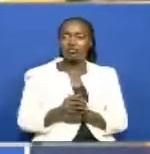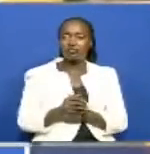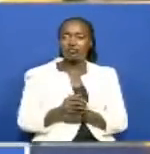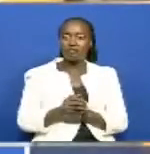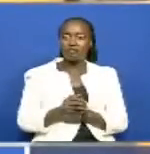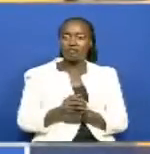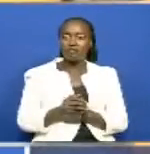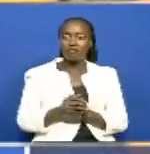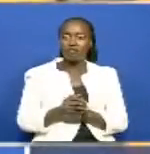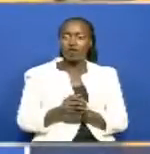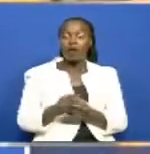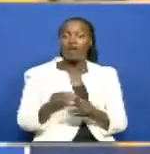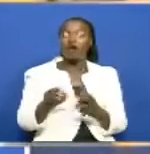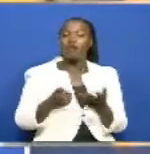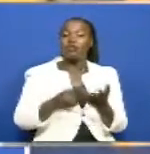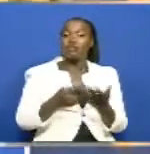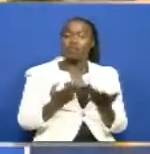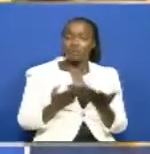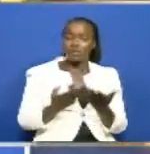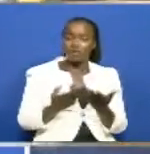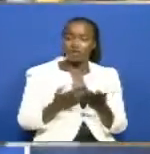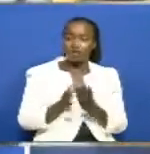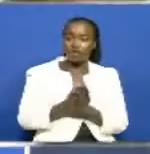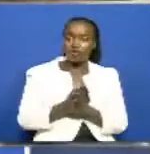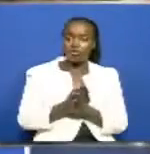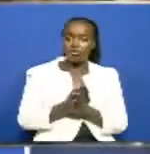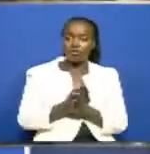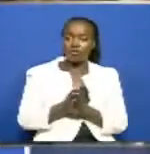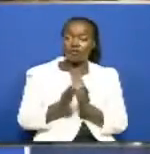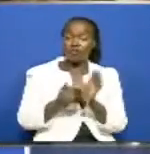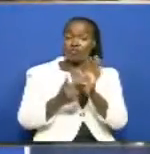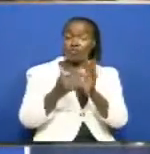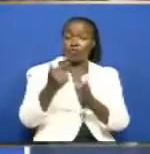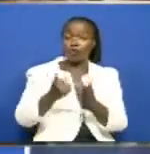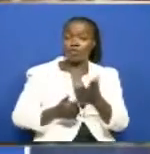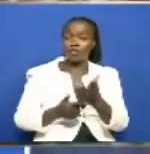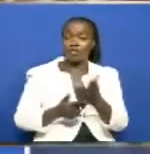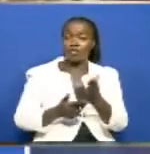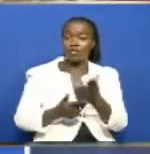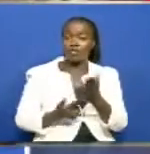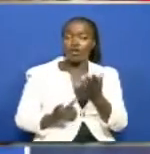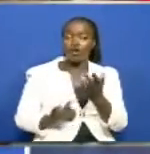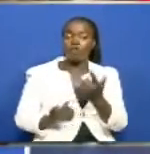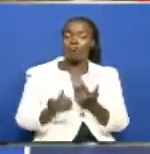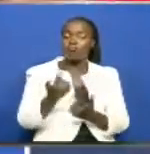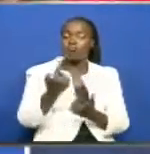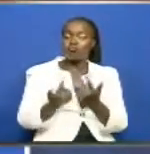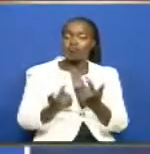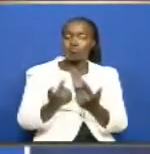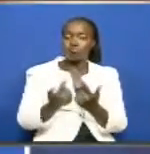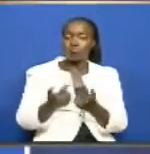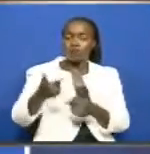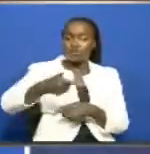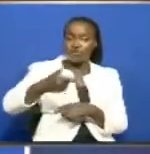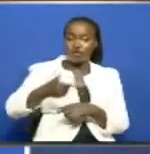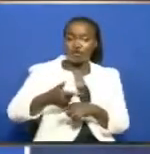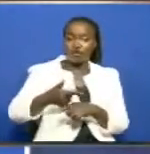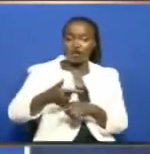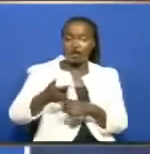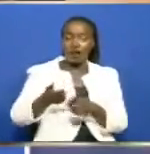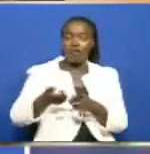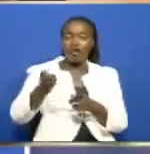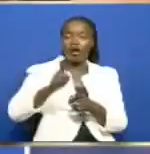Takwimu kutoka halmashauri ya kudhibiti kawi na mafuta zinaonyesha kwamba bei ya mafuta iliyoagizwa kutoka nje imepanda